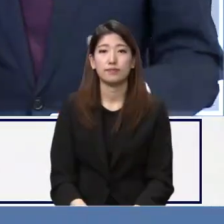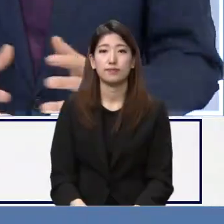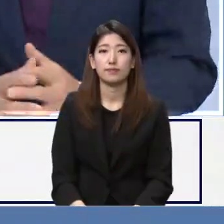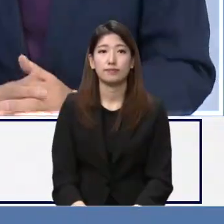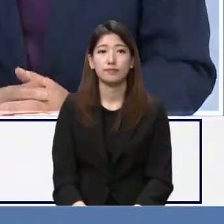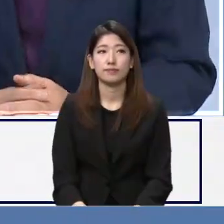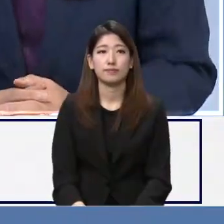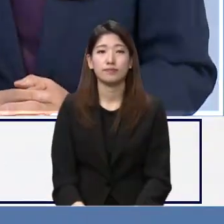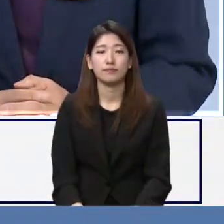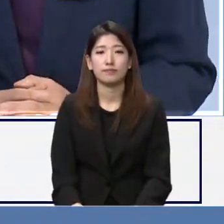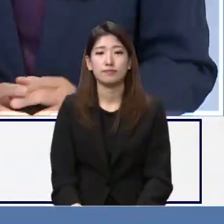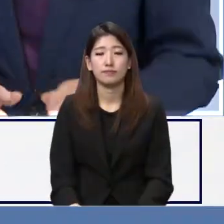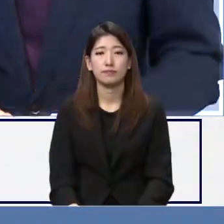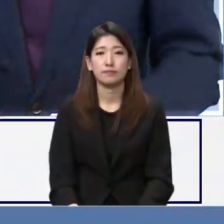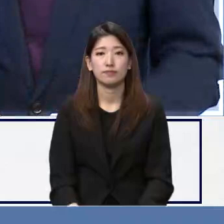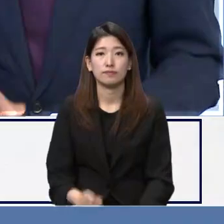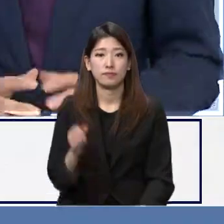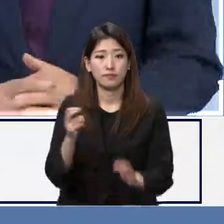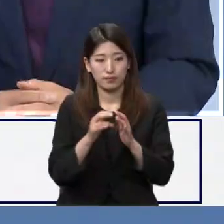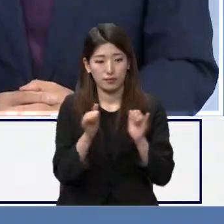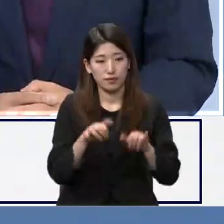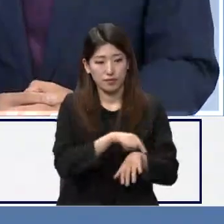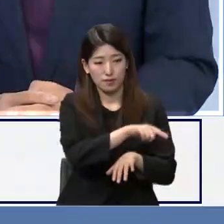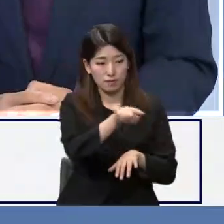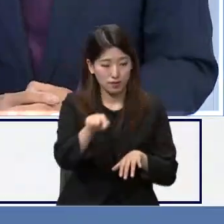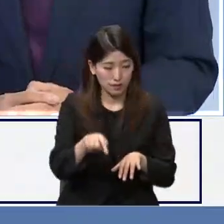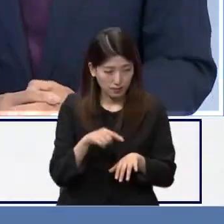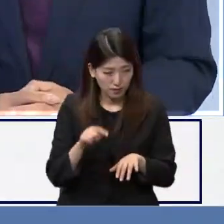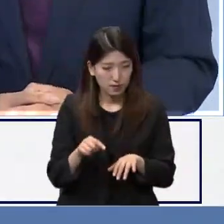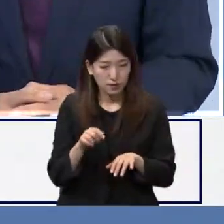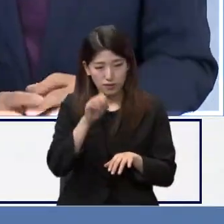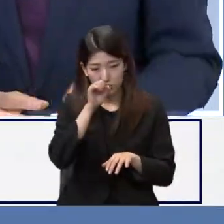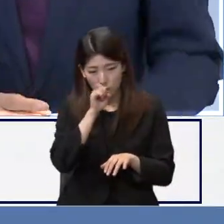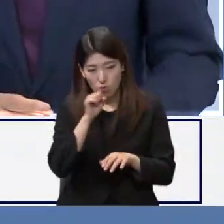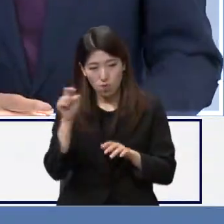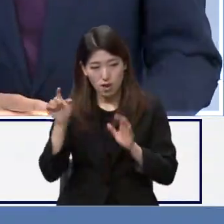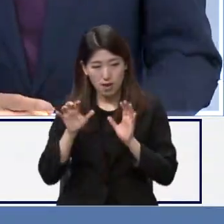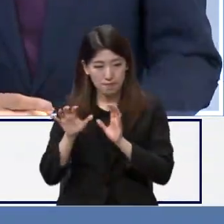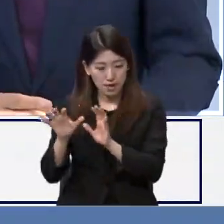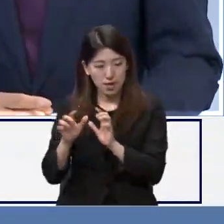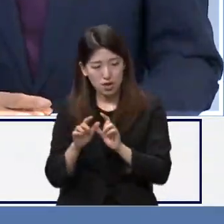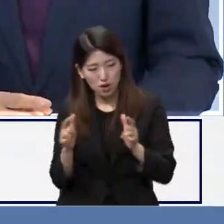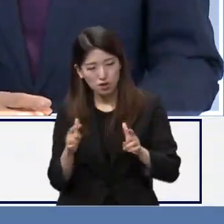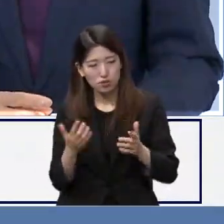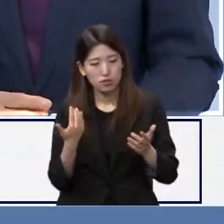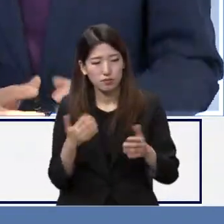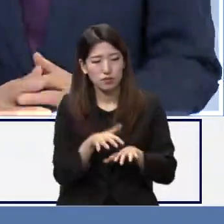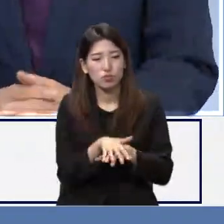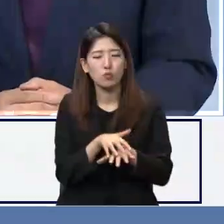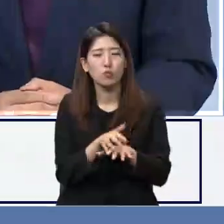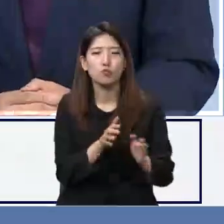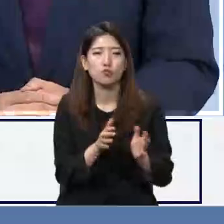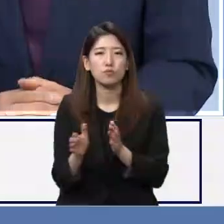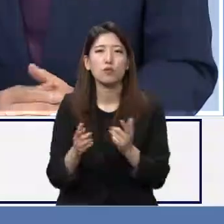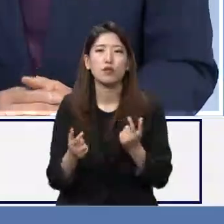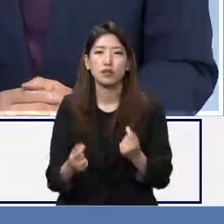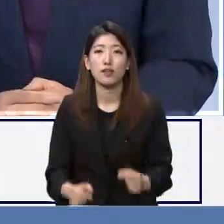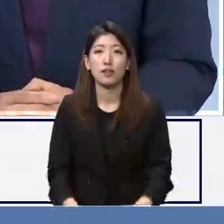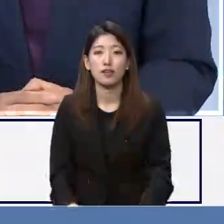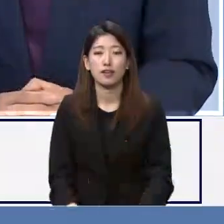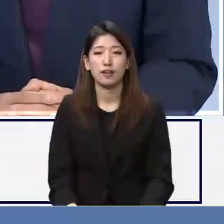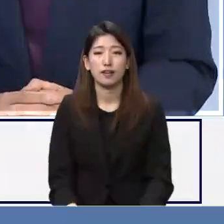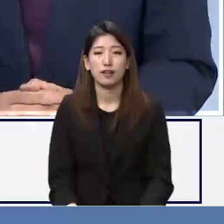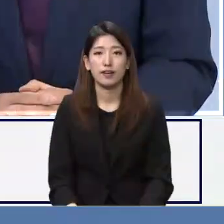자연스럽게 이렇게 좀 조직화를 하고 이런 어떤 사전에 좀 준비를 좀 많이 좀 하신 거 같고 그리고 또